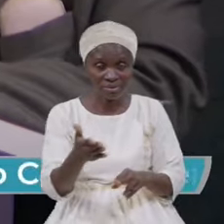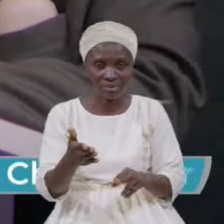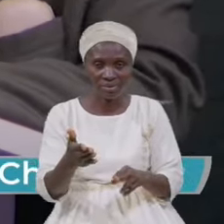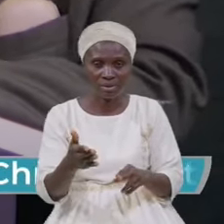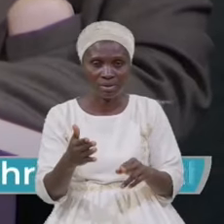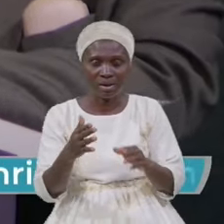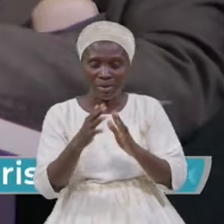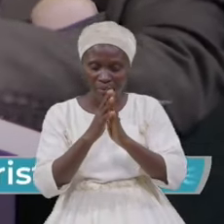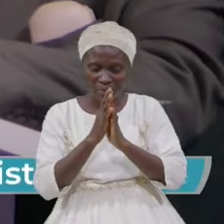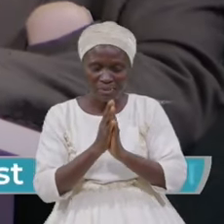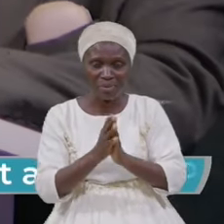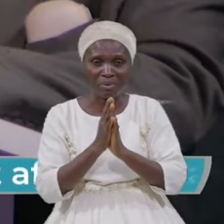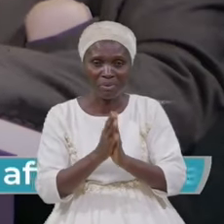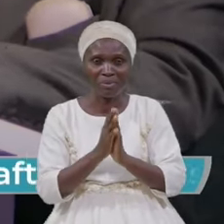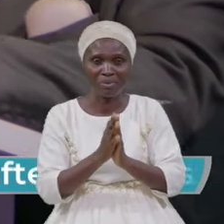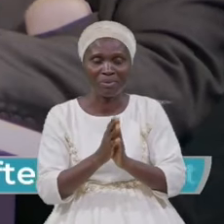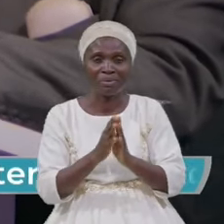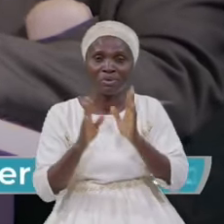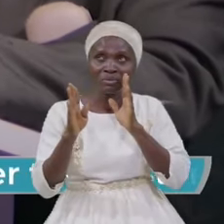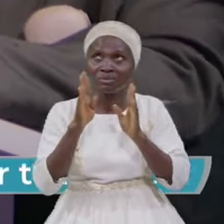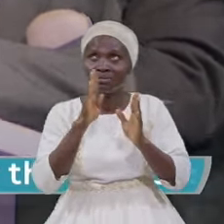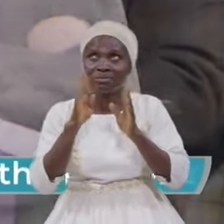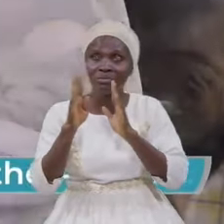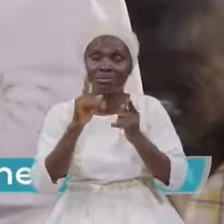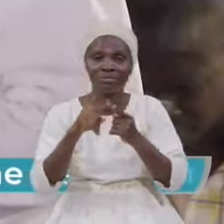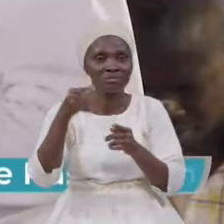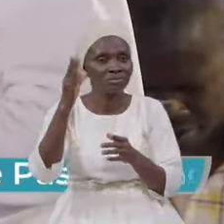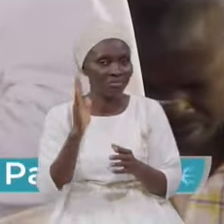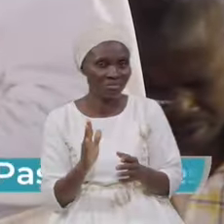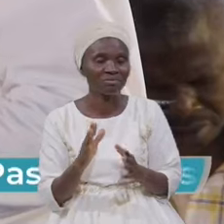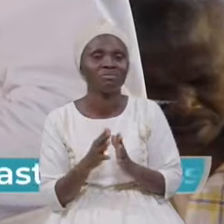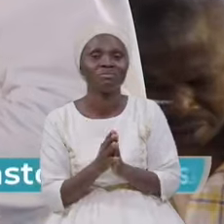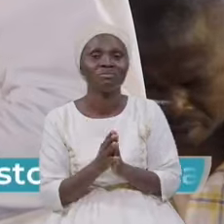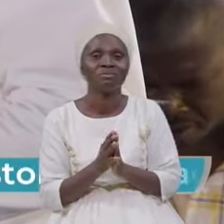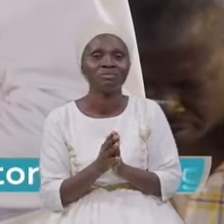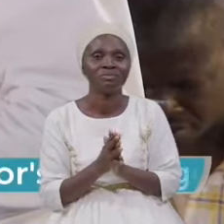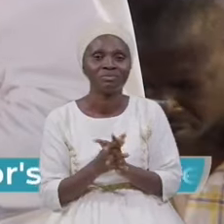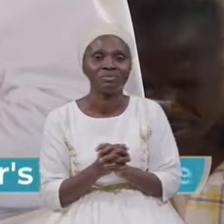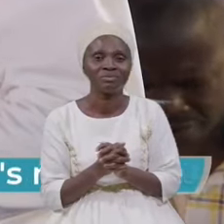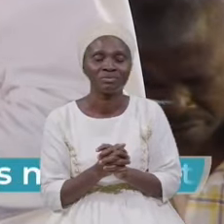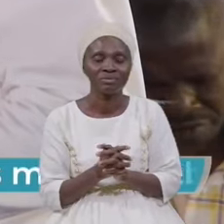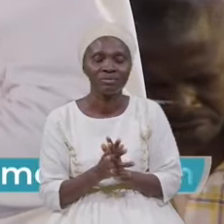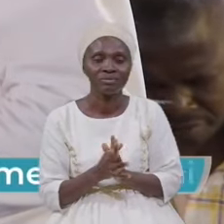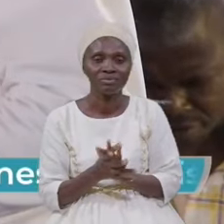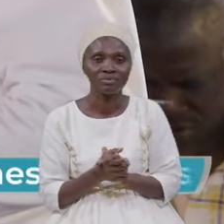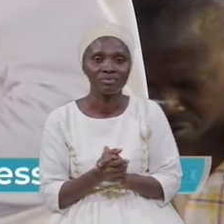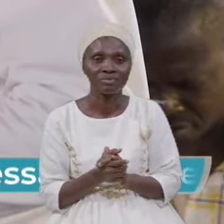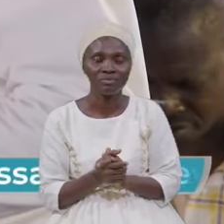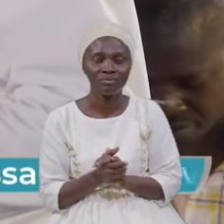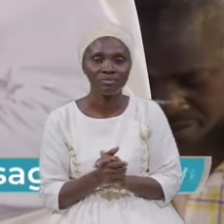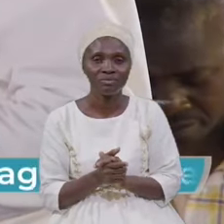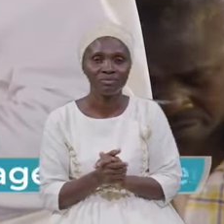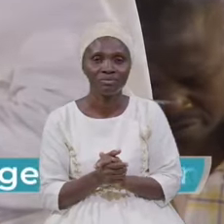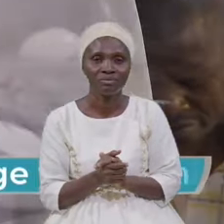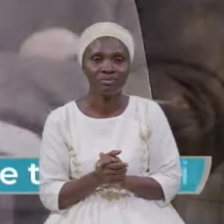Parce que vos miracles sont en route. Mais vous qui avez levé la main, qui avez donné votre vie au Seigneur,